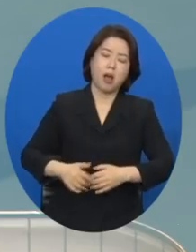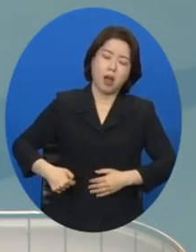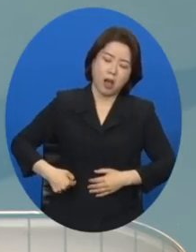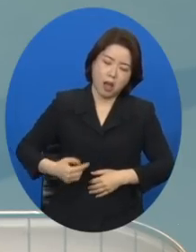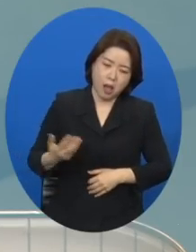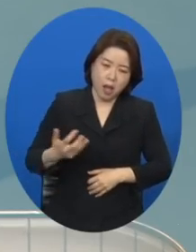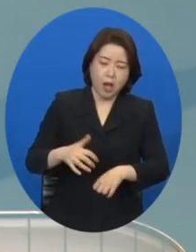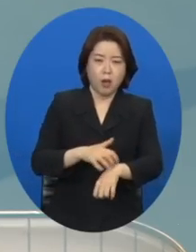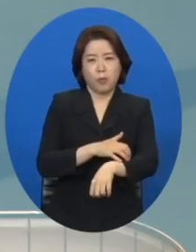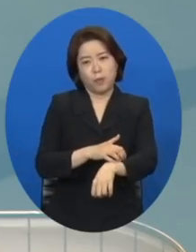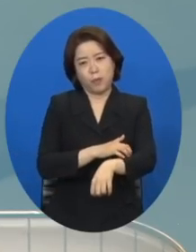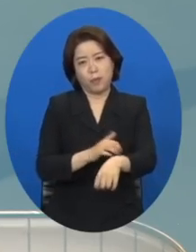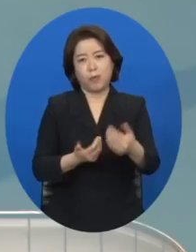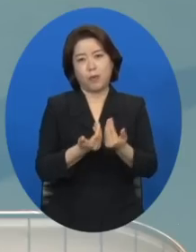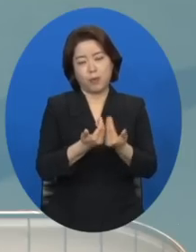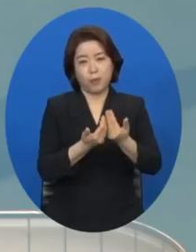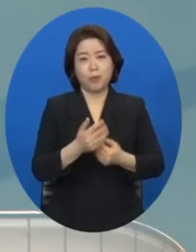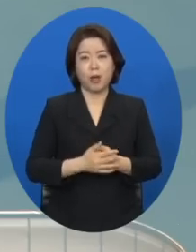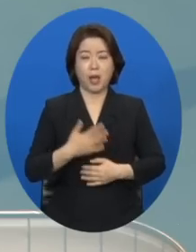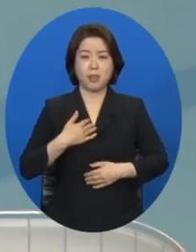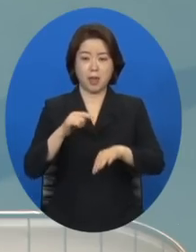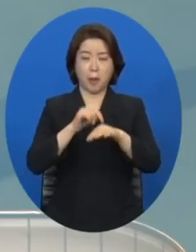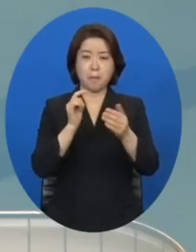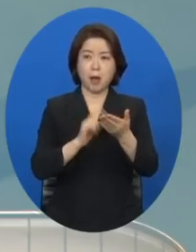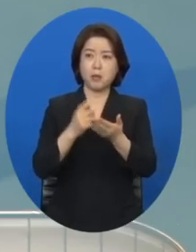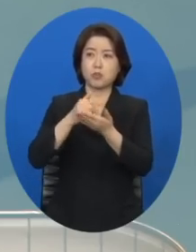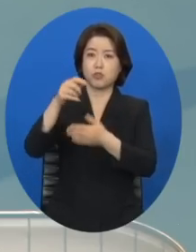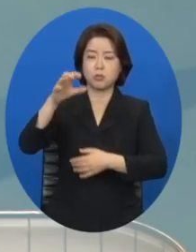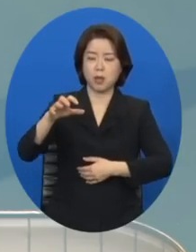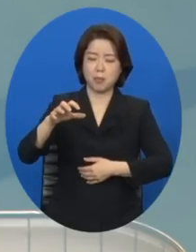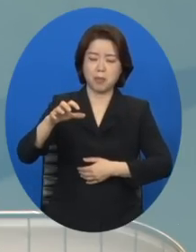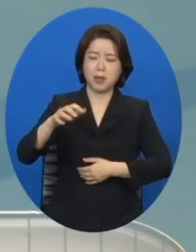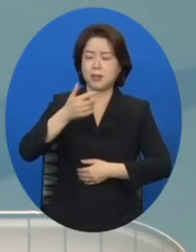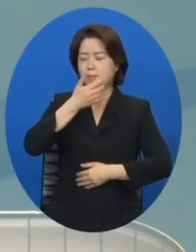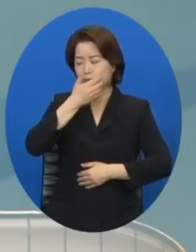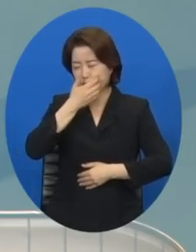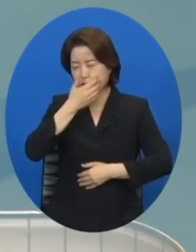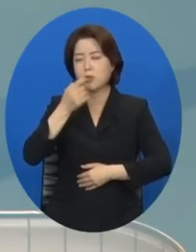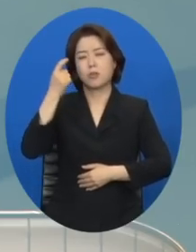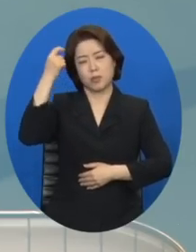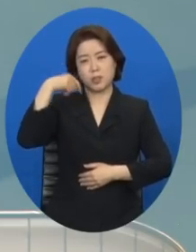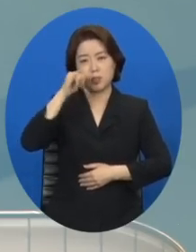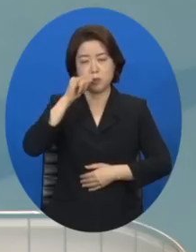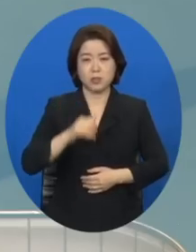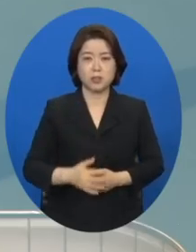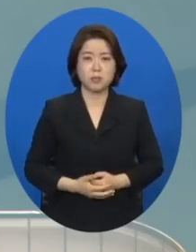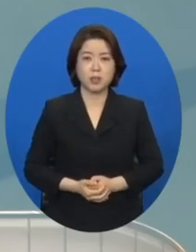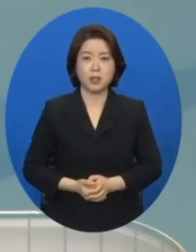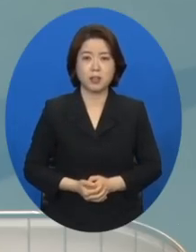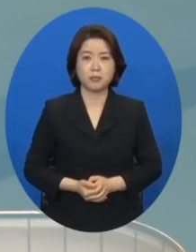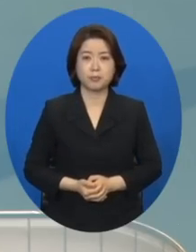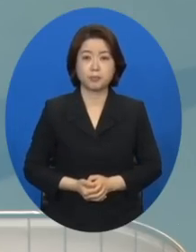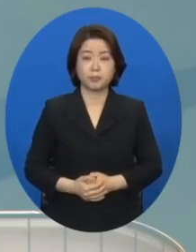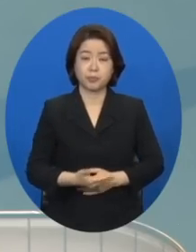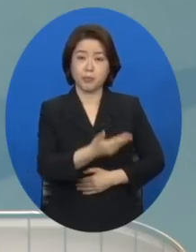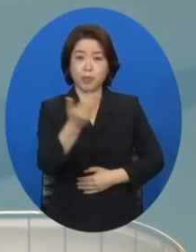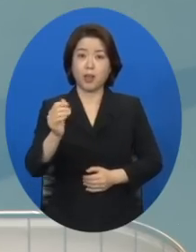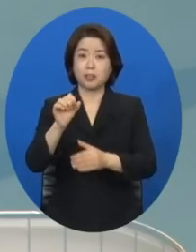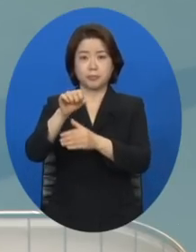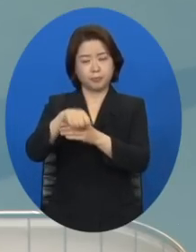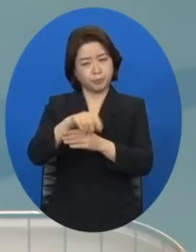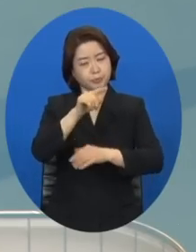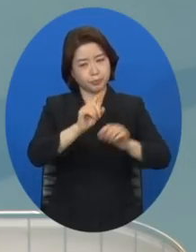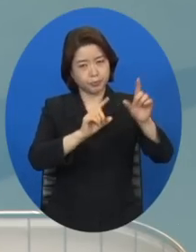또한 내 마음이 주님 앞에 너무나 속상하고 부끄러운 마음이 들었습니다 여러분 열매가